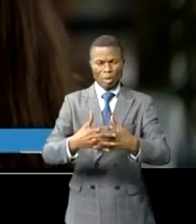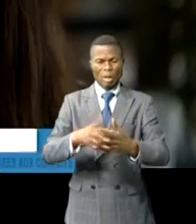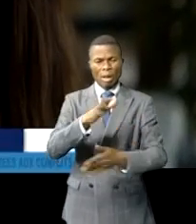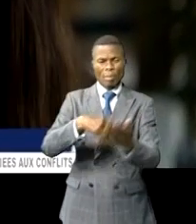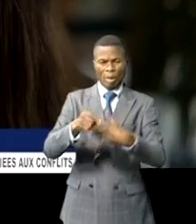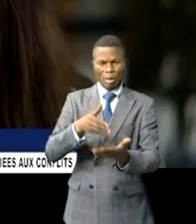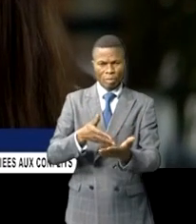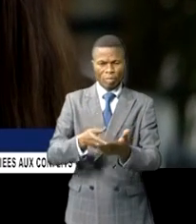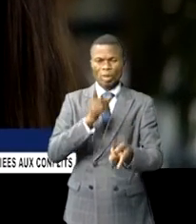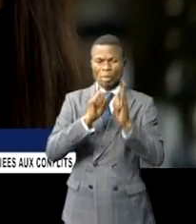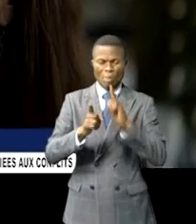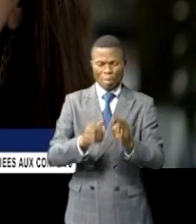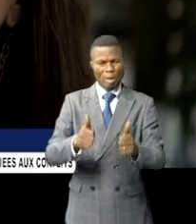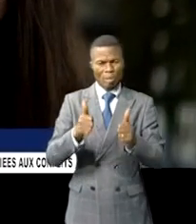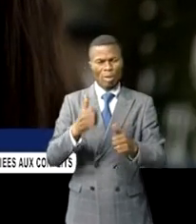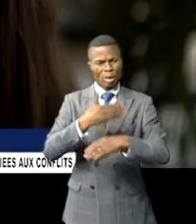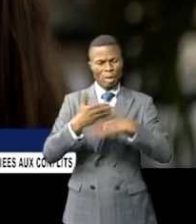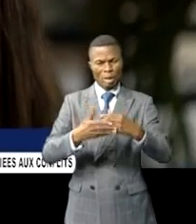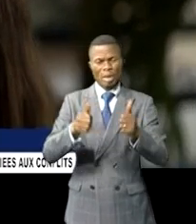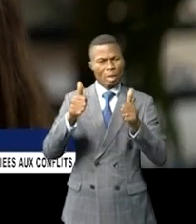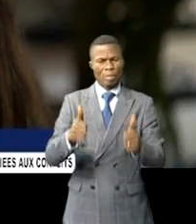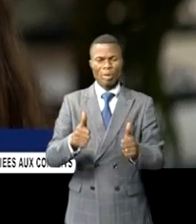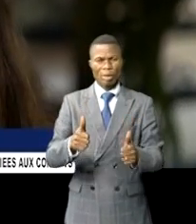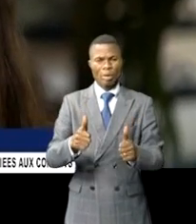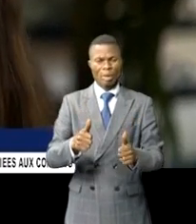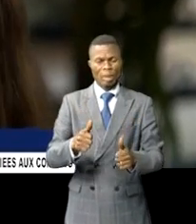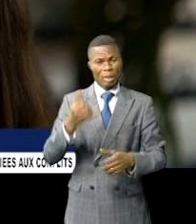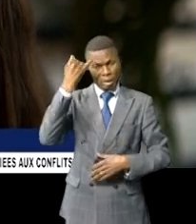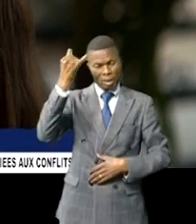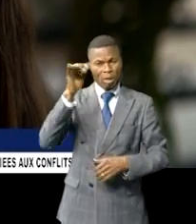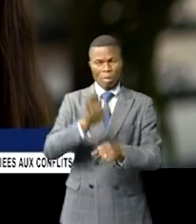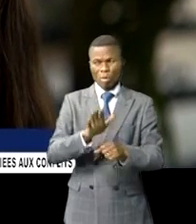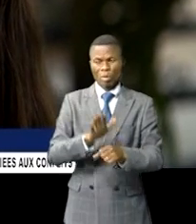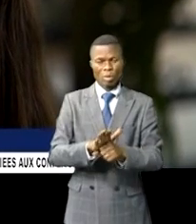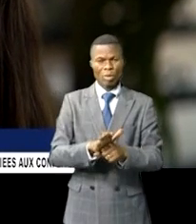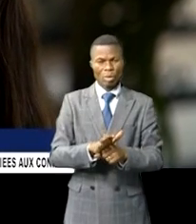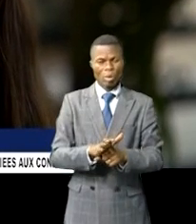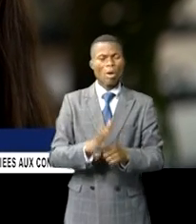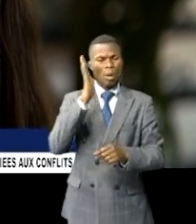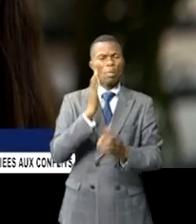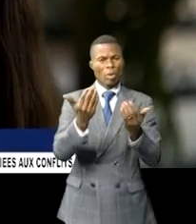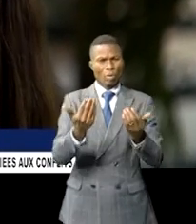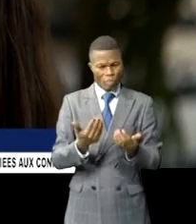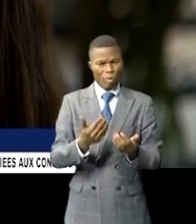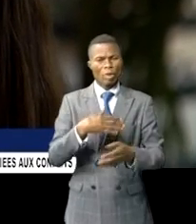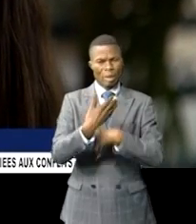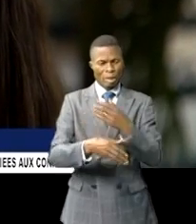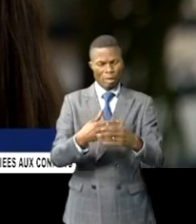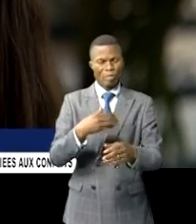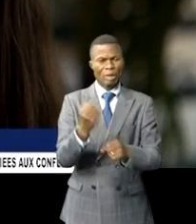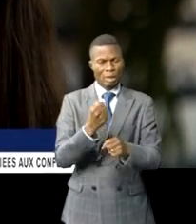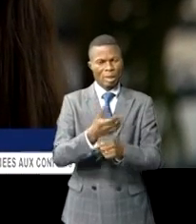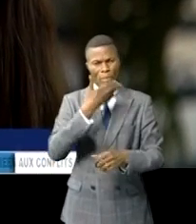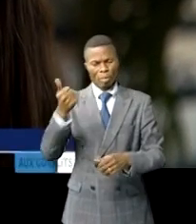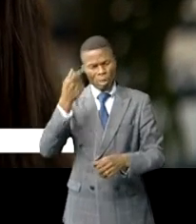a eu un échange très constructif, positif. Je pense qu'il y a beaucoup de volonté vraiment de faire la meilleure chose ici pour